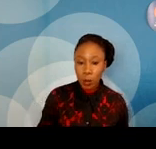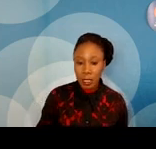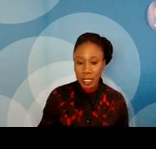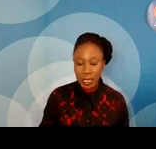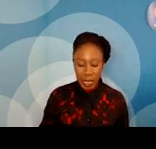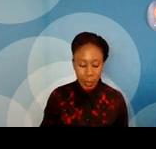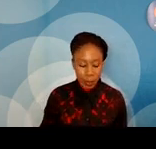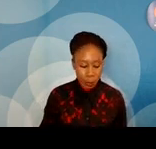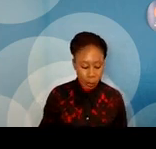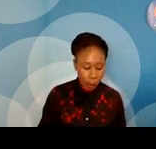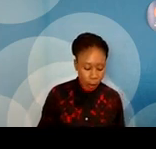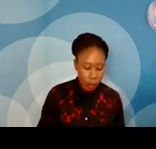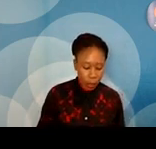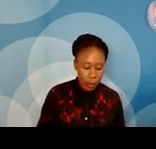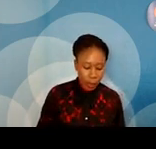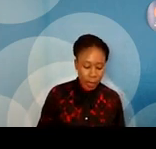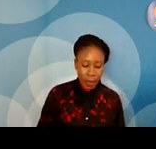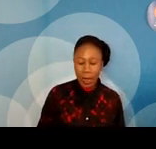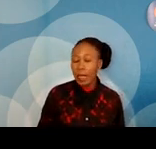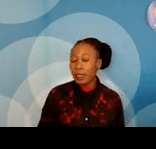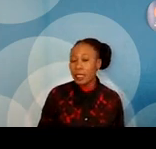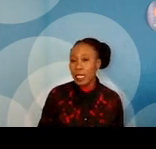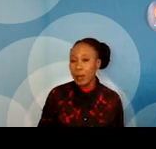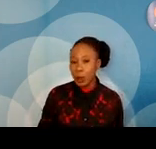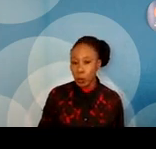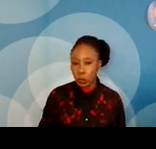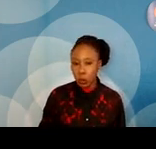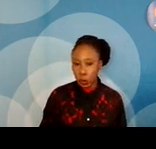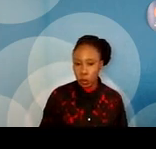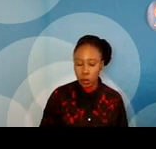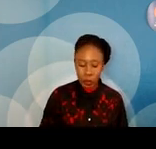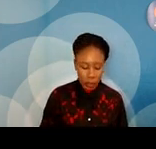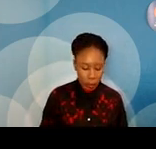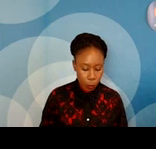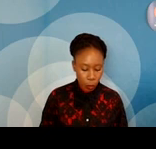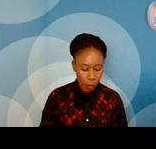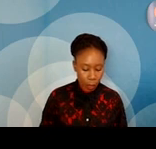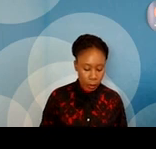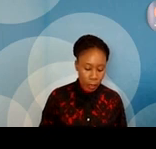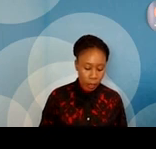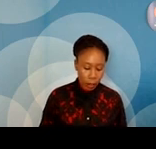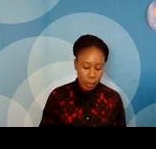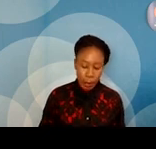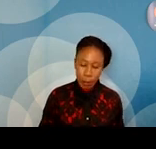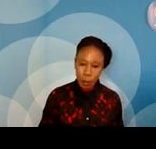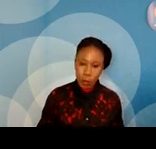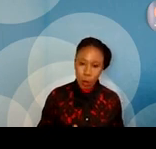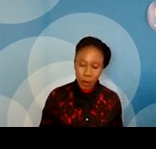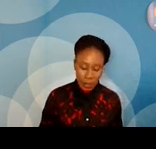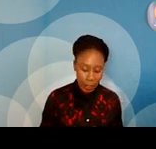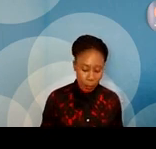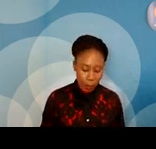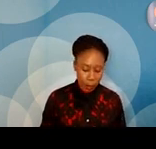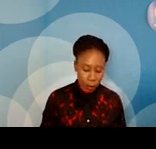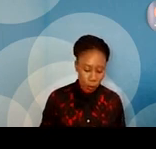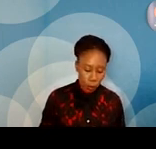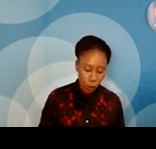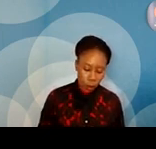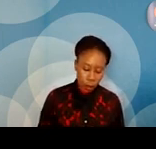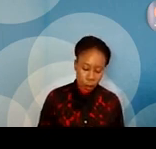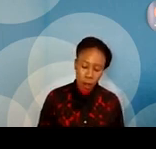Och när det kommer till arbetsmiljö, där ser man också studier som visar på att man mår